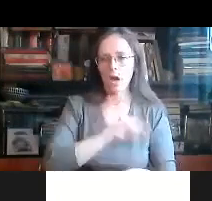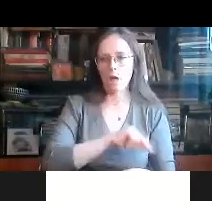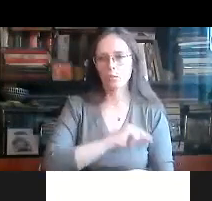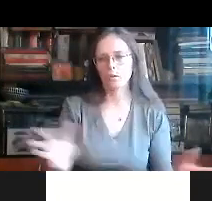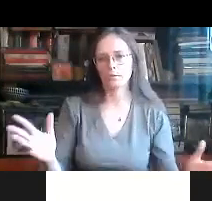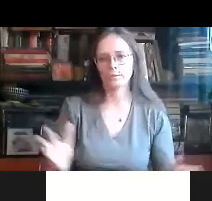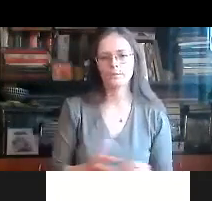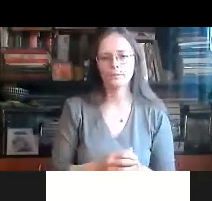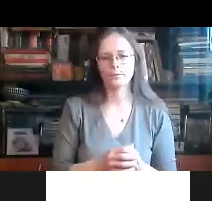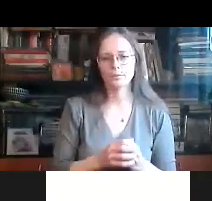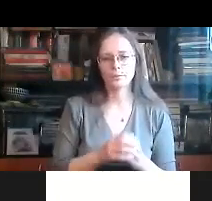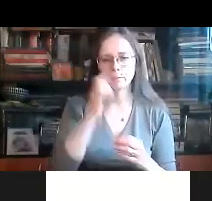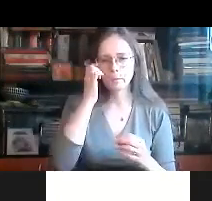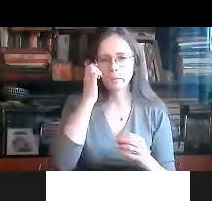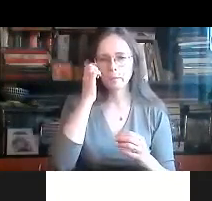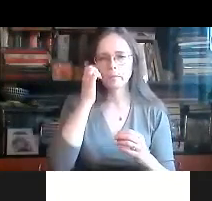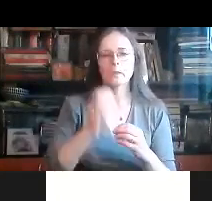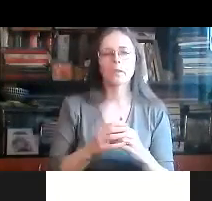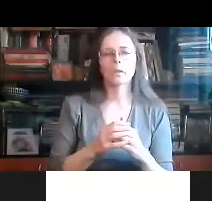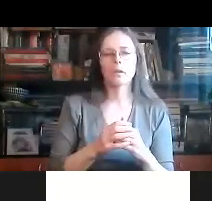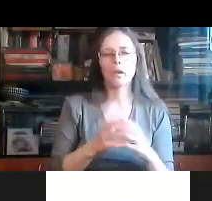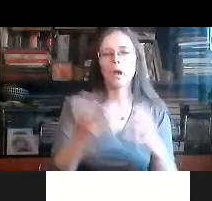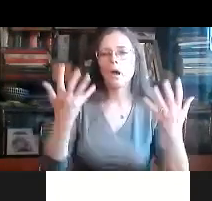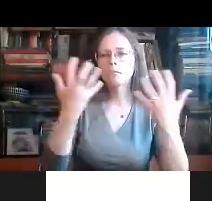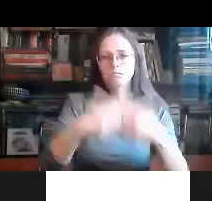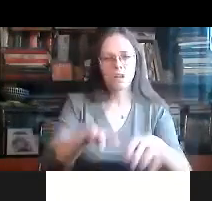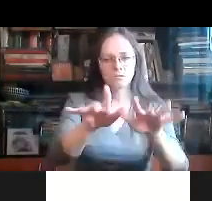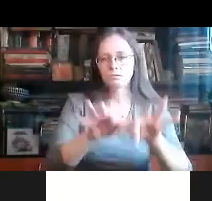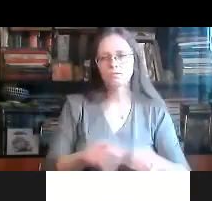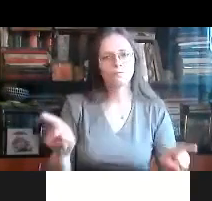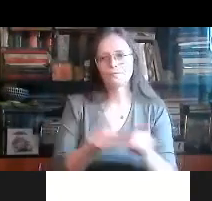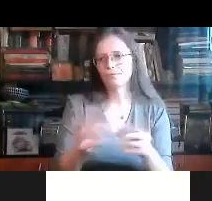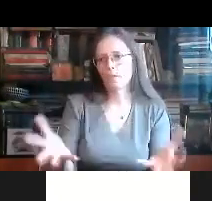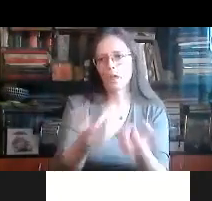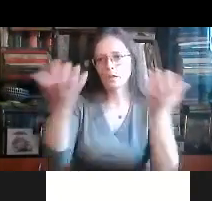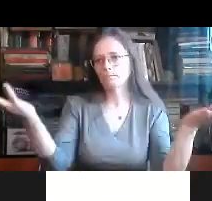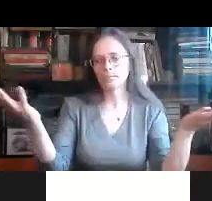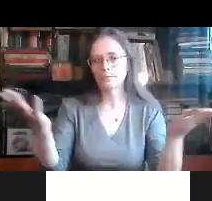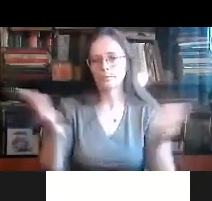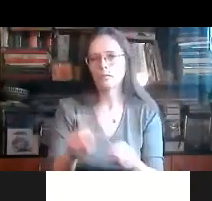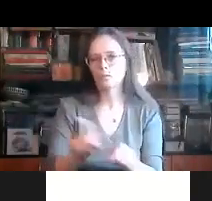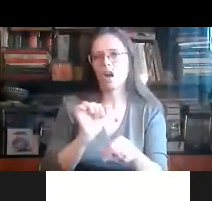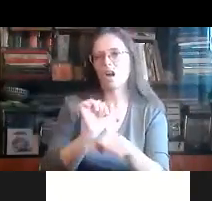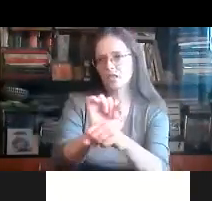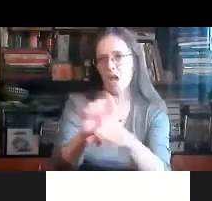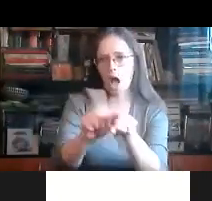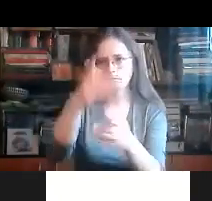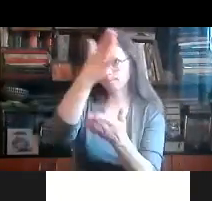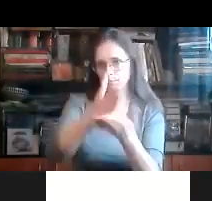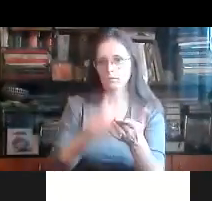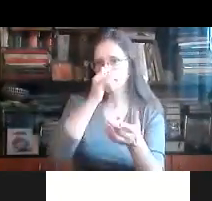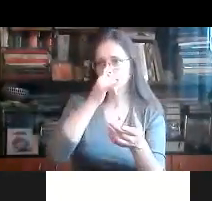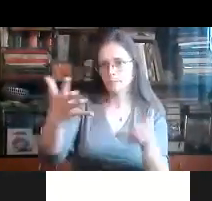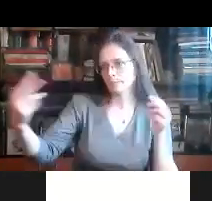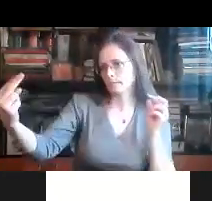и технологии — это тоже преграда, это тоже то, что может делать кого-то